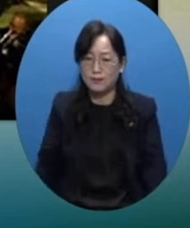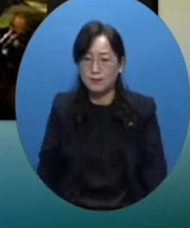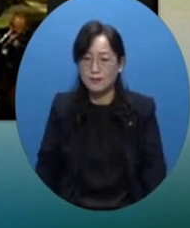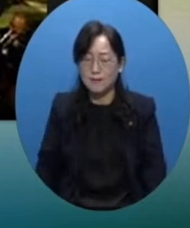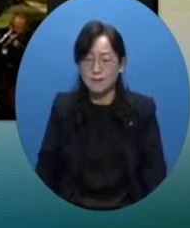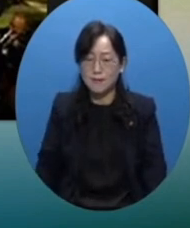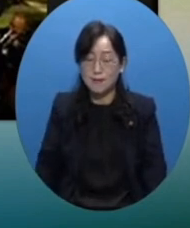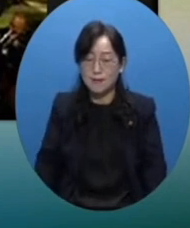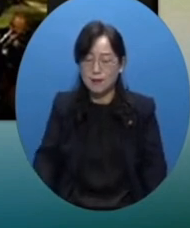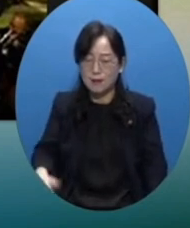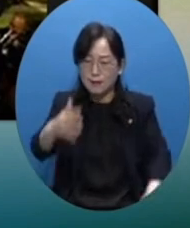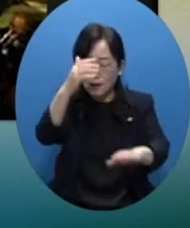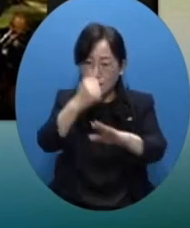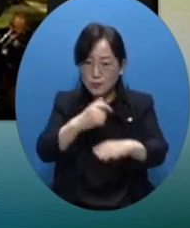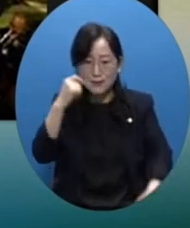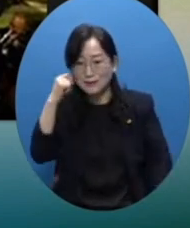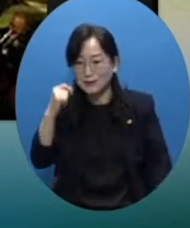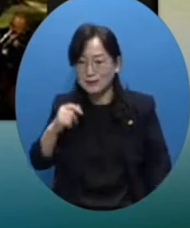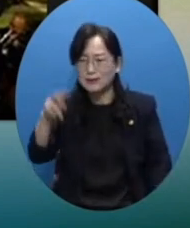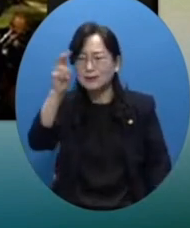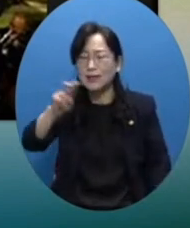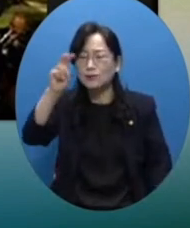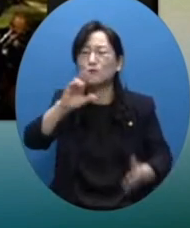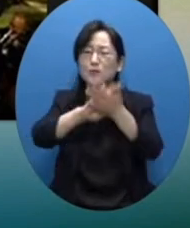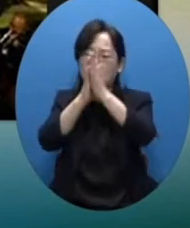세상으로 부름 받고 나갔다가 그만